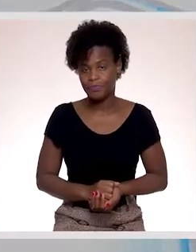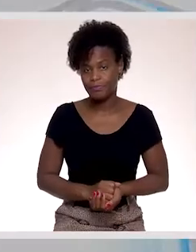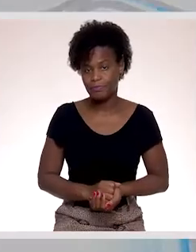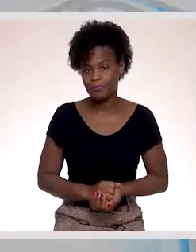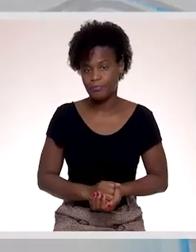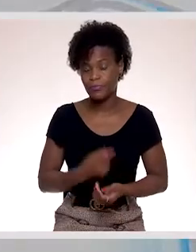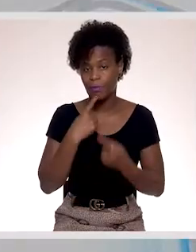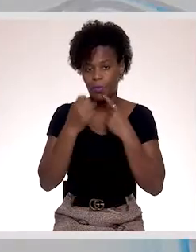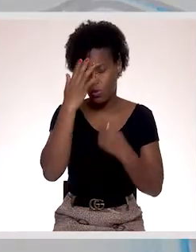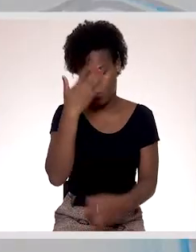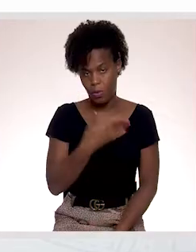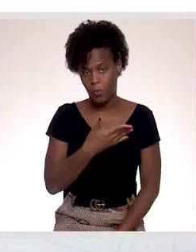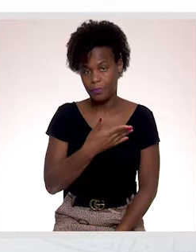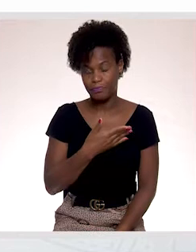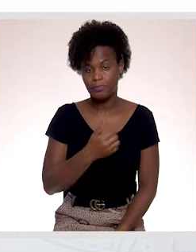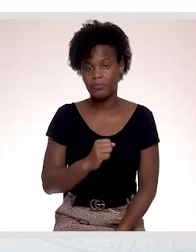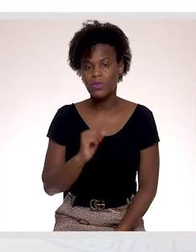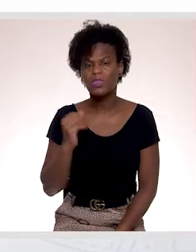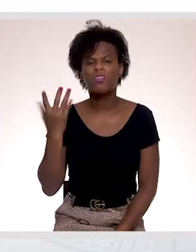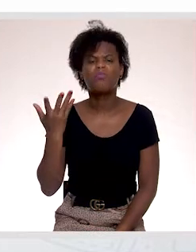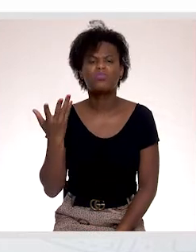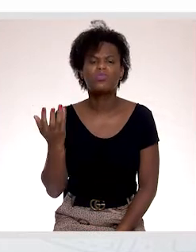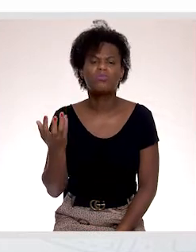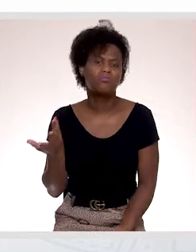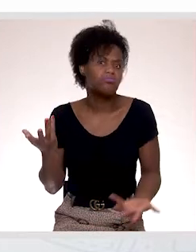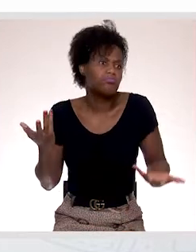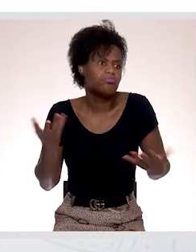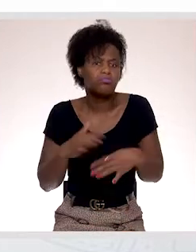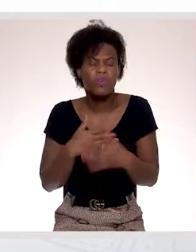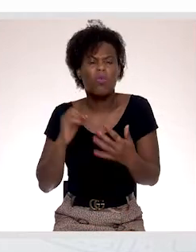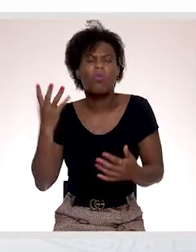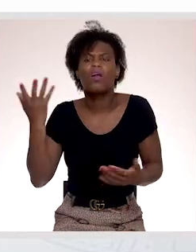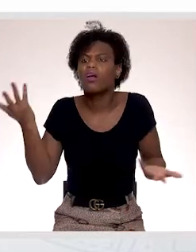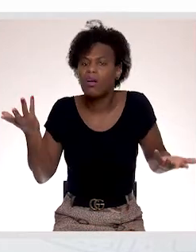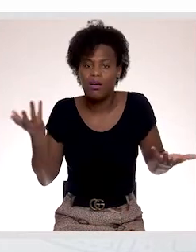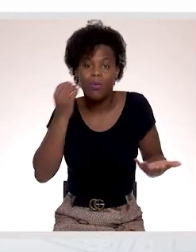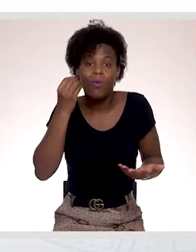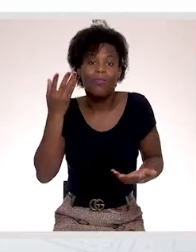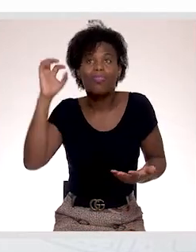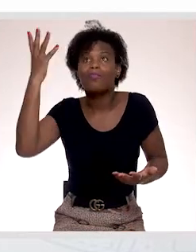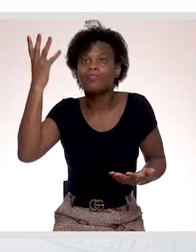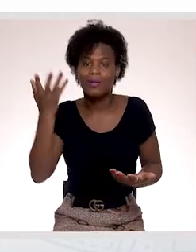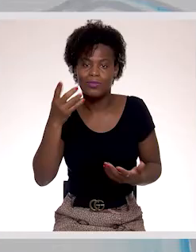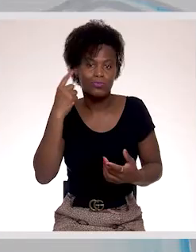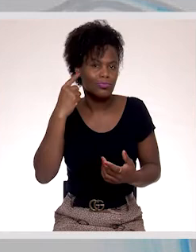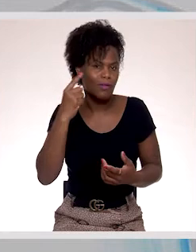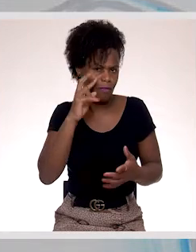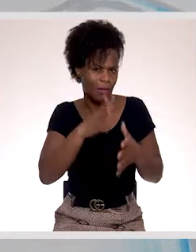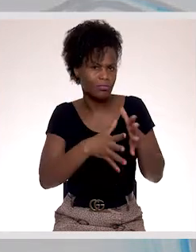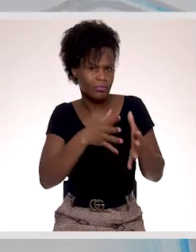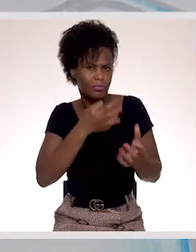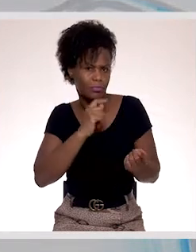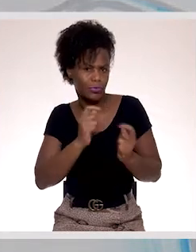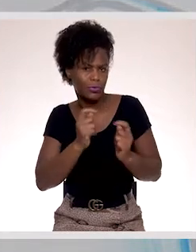Question 1. Quel temps fait-il? Tu as écouté le dialogue. Maintenant, tu as des